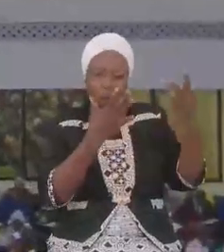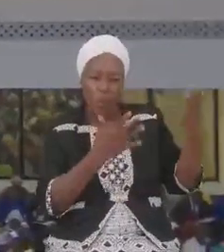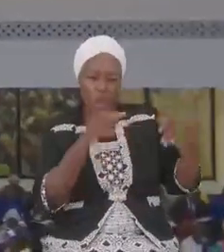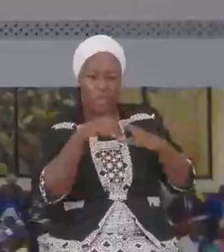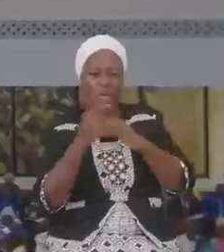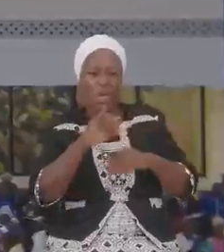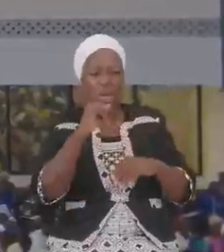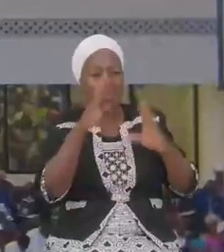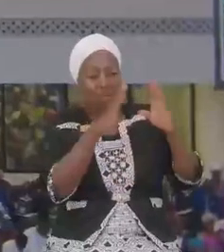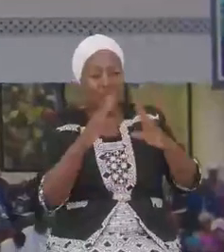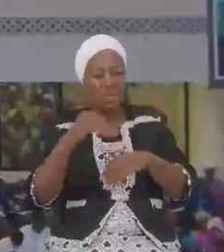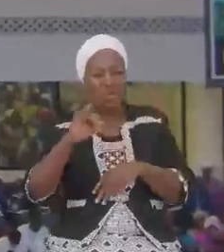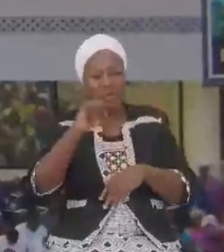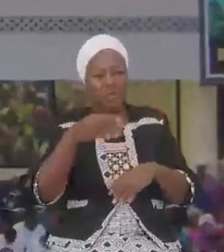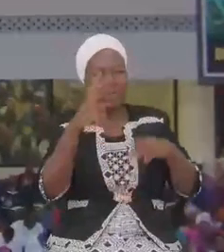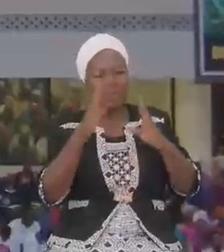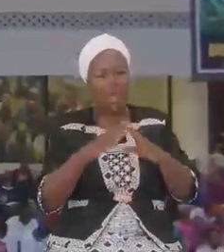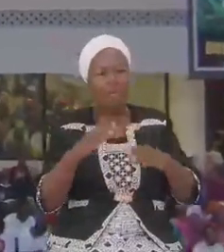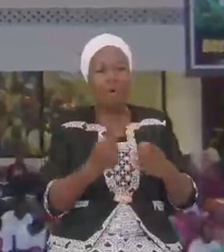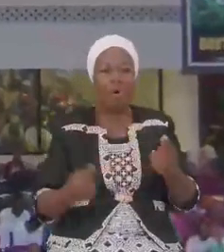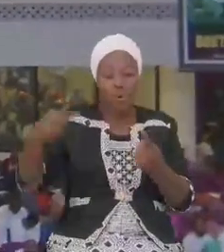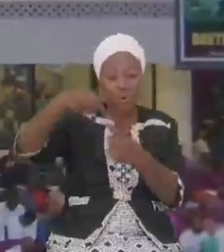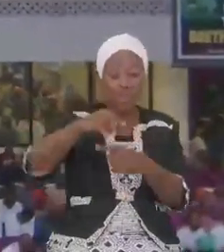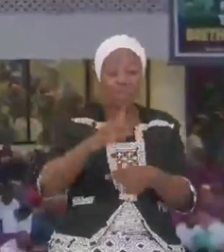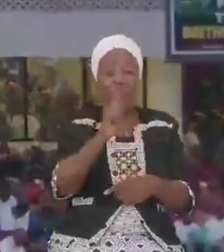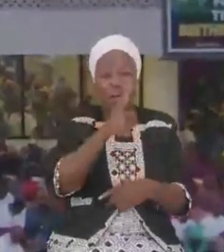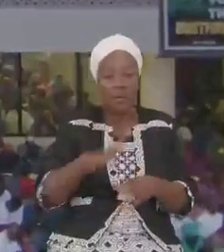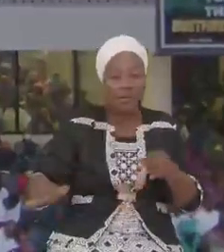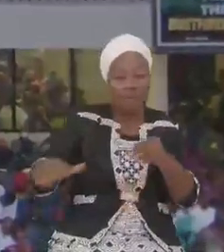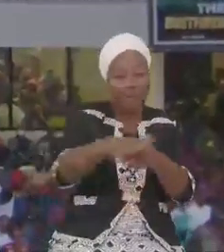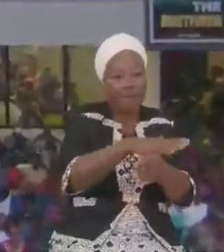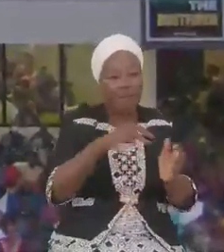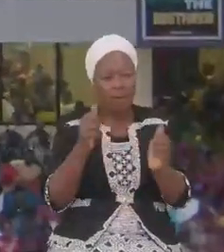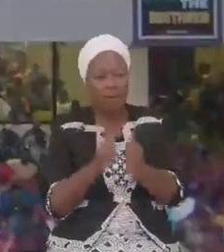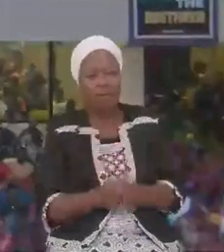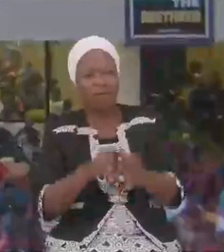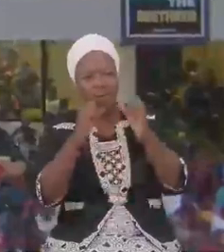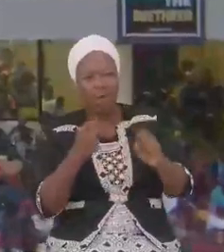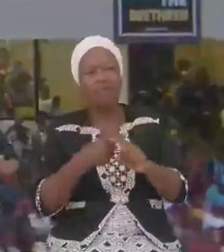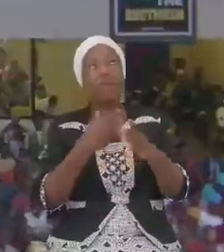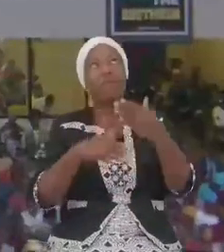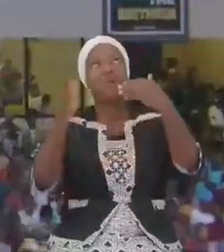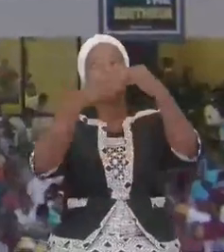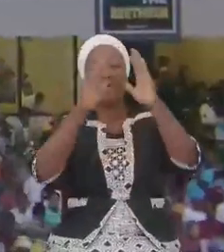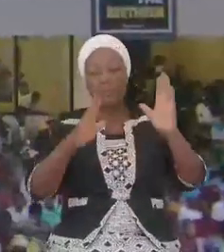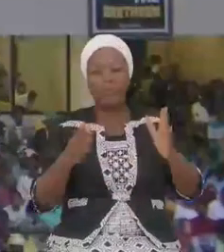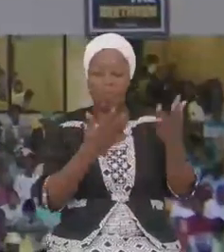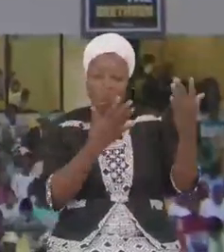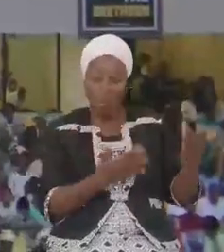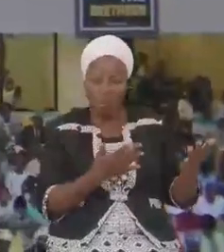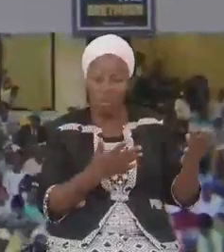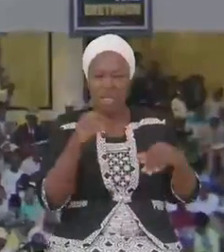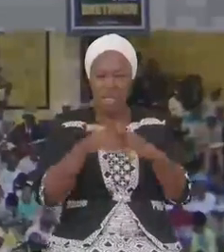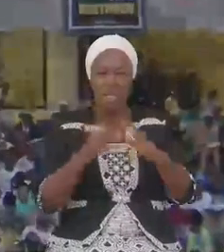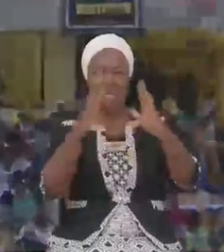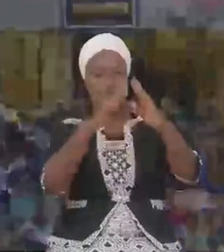la ville jusqu'à ce que vous soyez revêtus de la puissance d'en haut. Restez dans la ville,